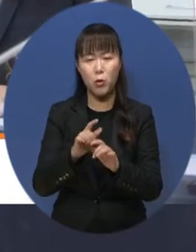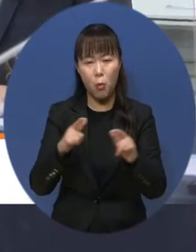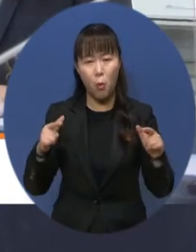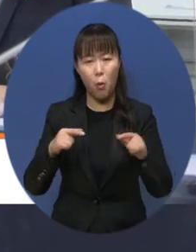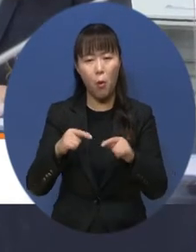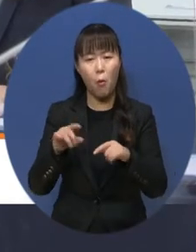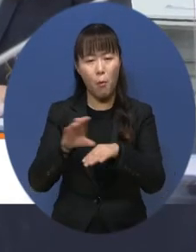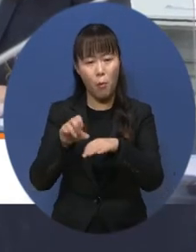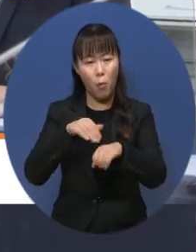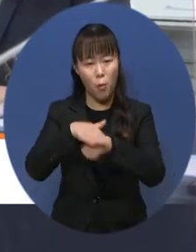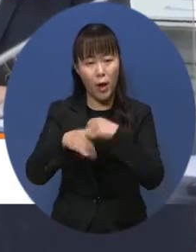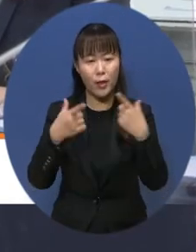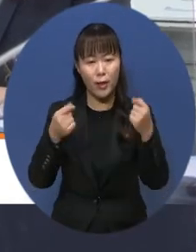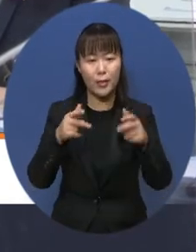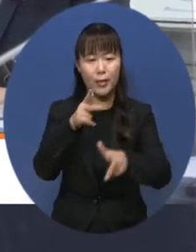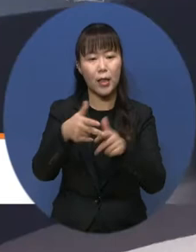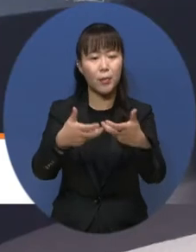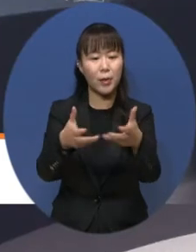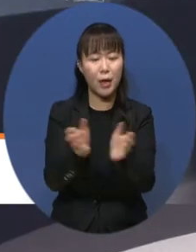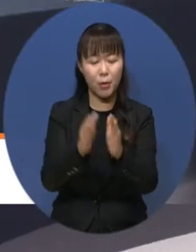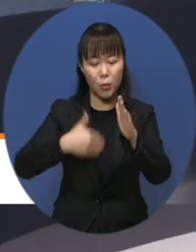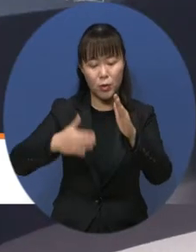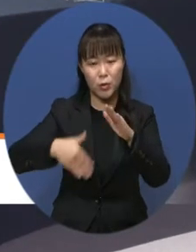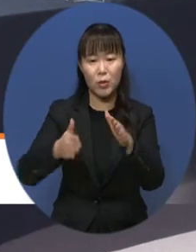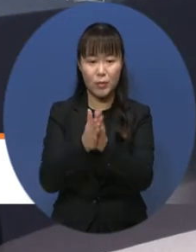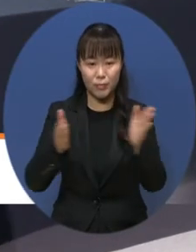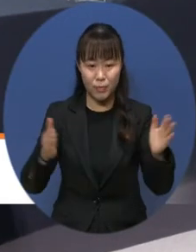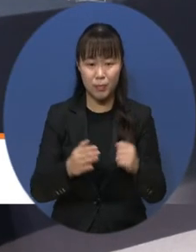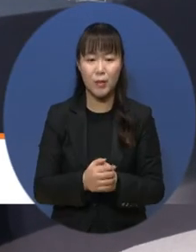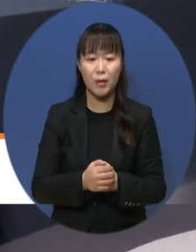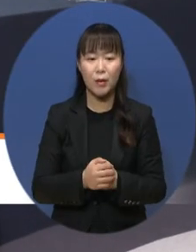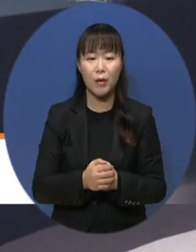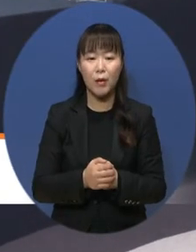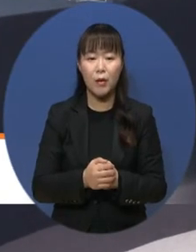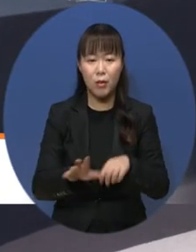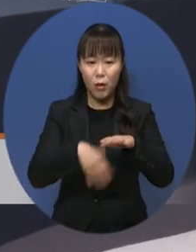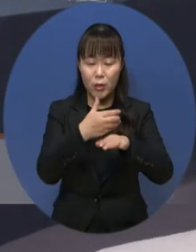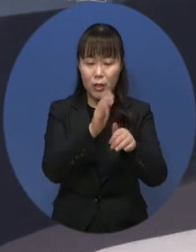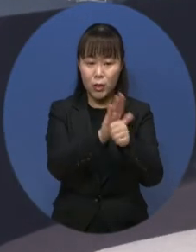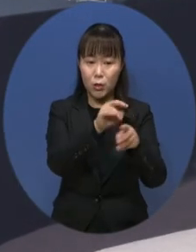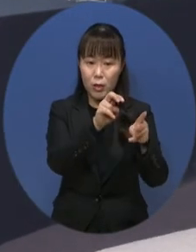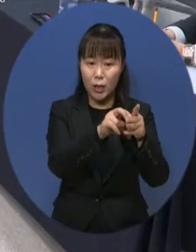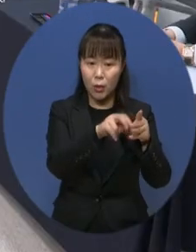공식 출범했습니다. 사업단은